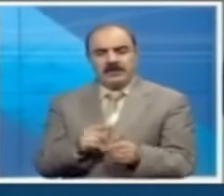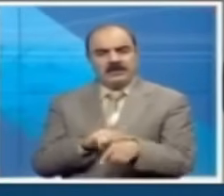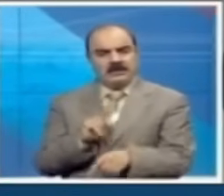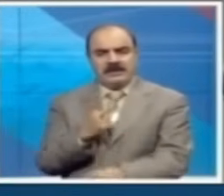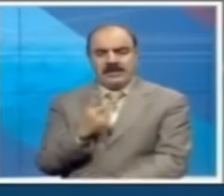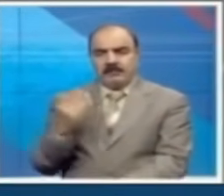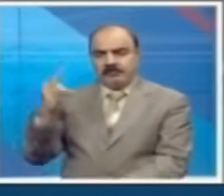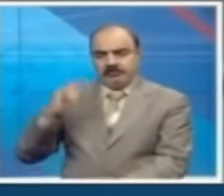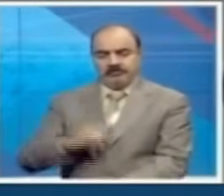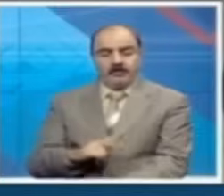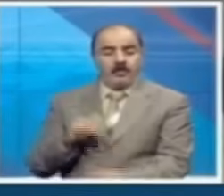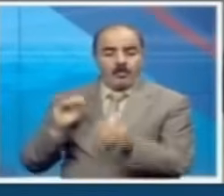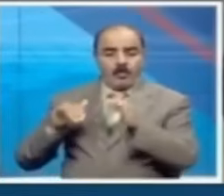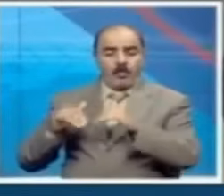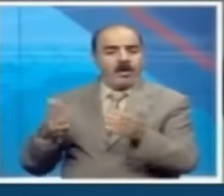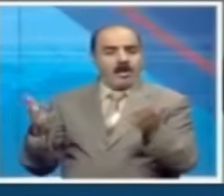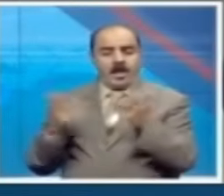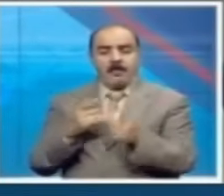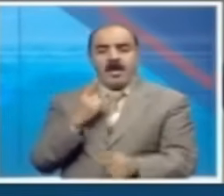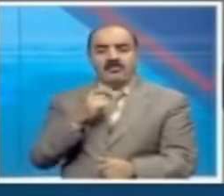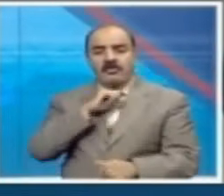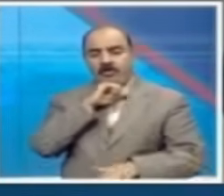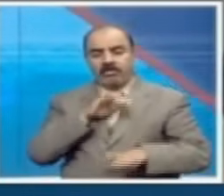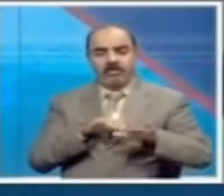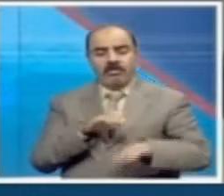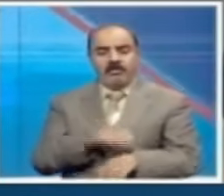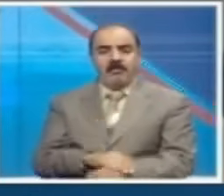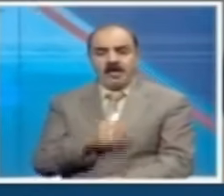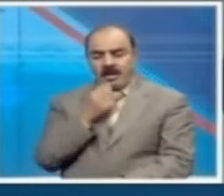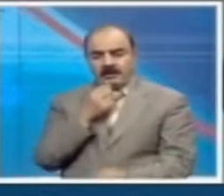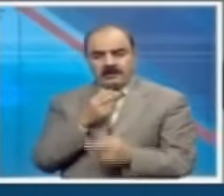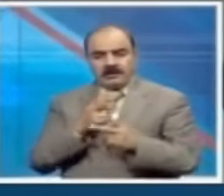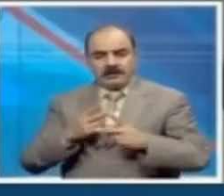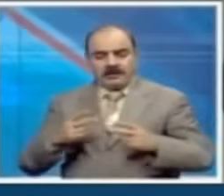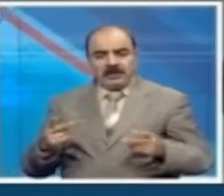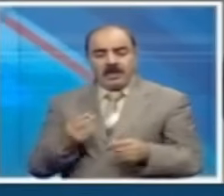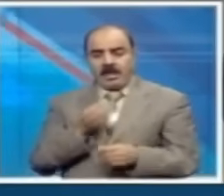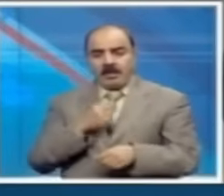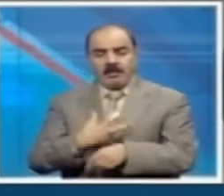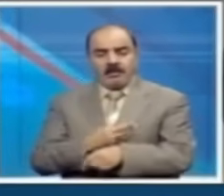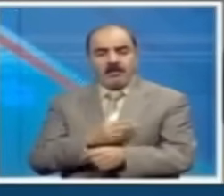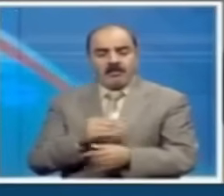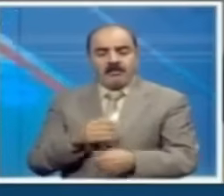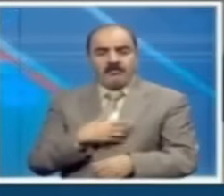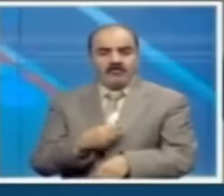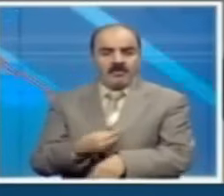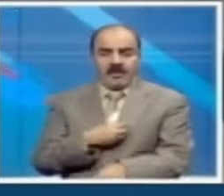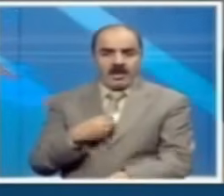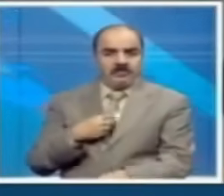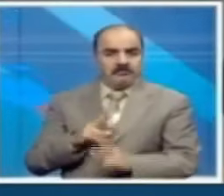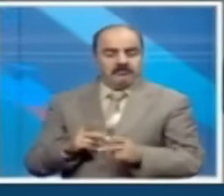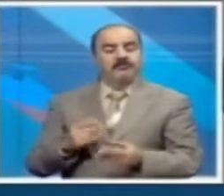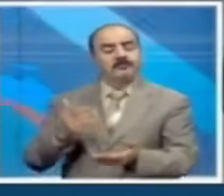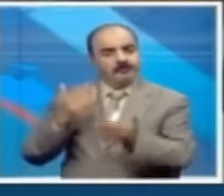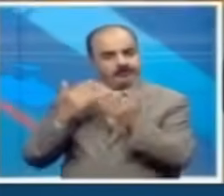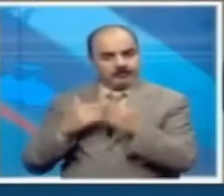ساعتين وتحمل على متنها 10 أطنان من المواد الطبية والمستلزمات الطبية. أيضا كما استقبل